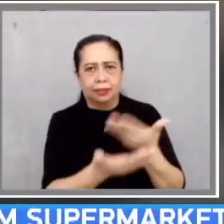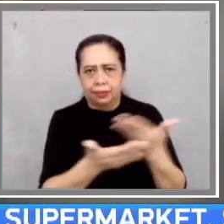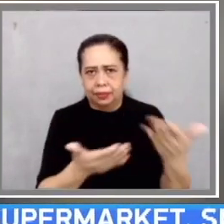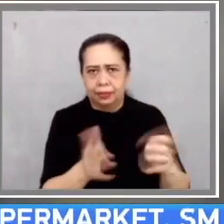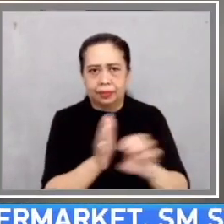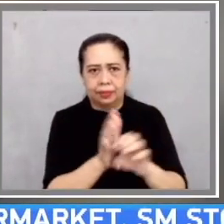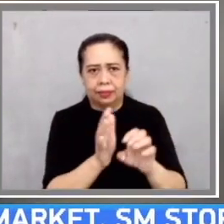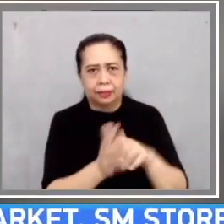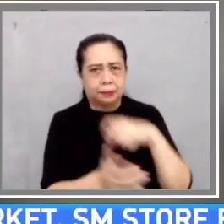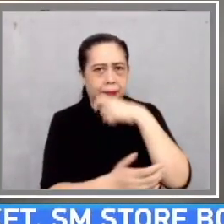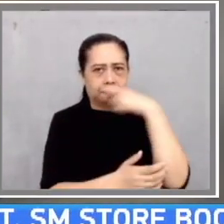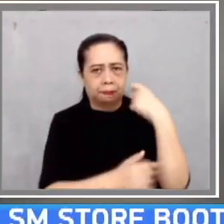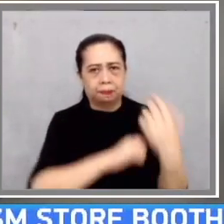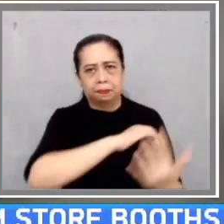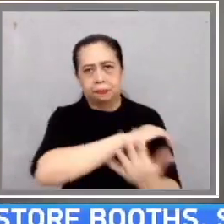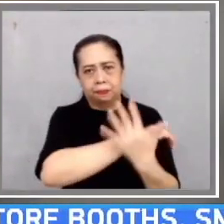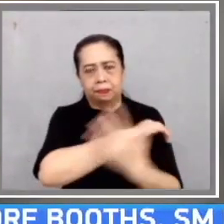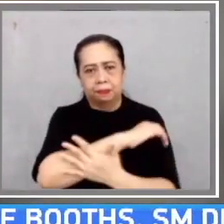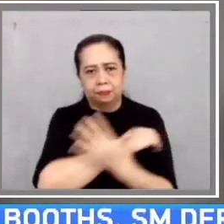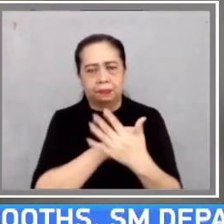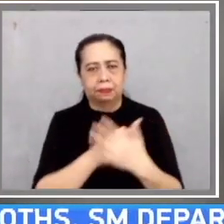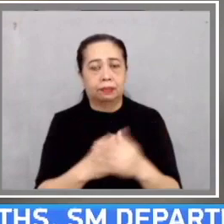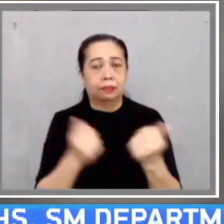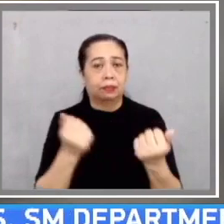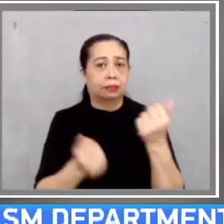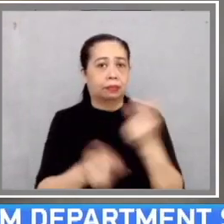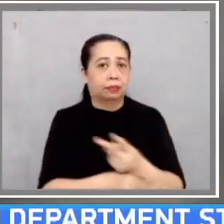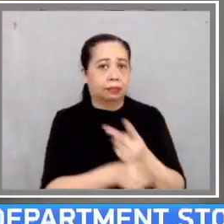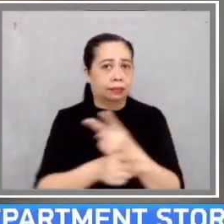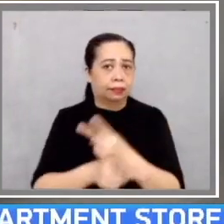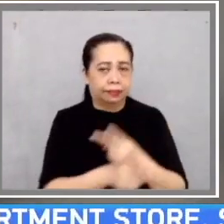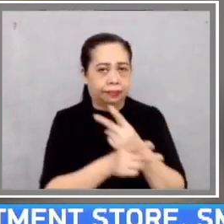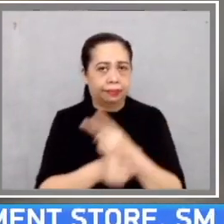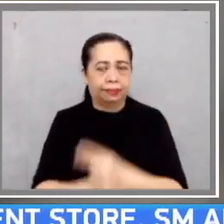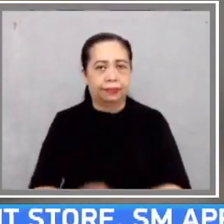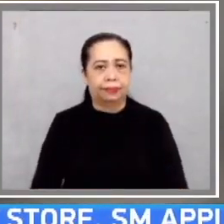tuyong damo. Drive safely, mga kapuso!